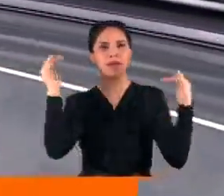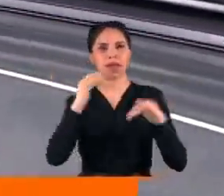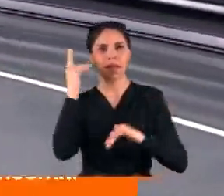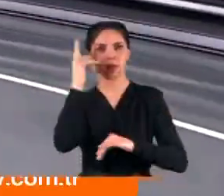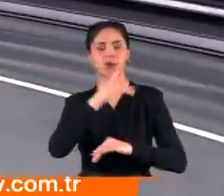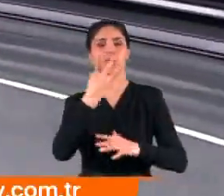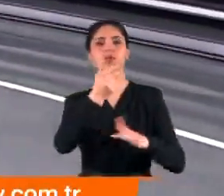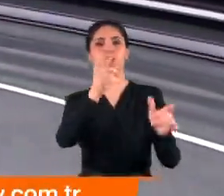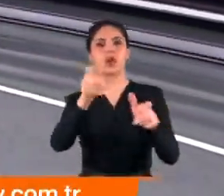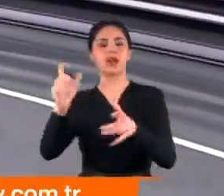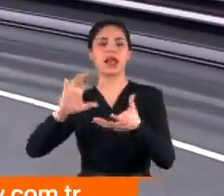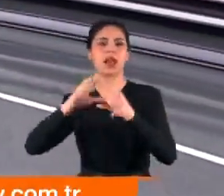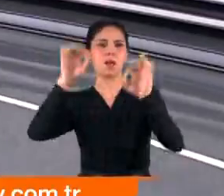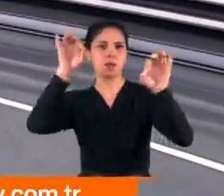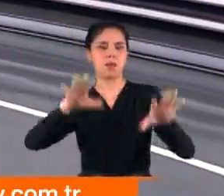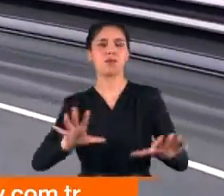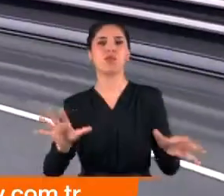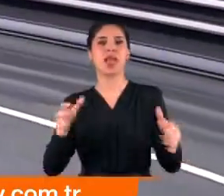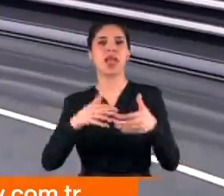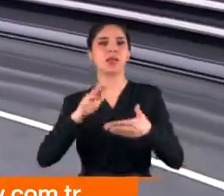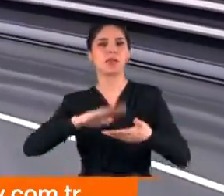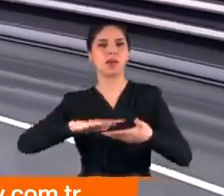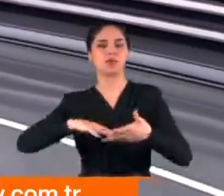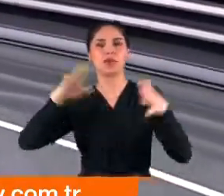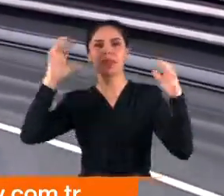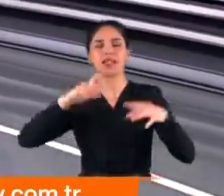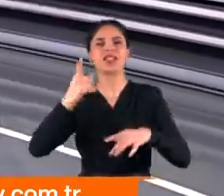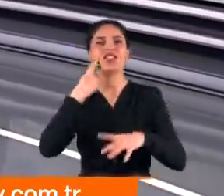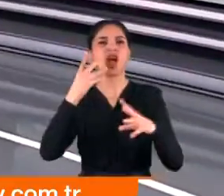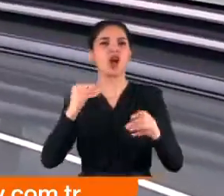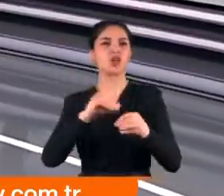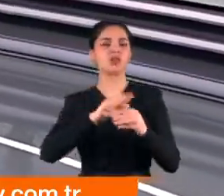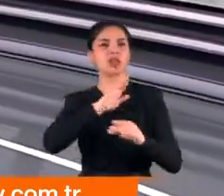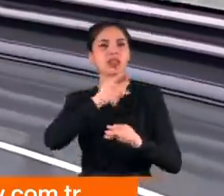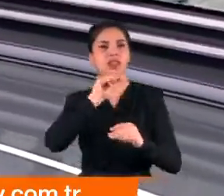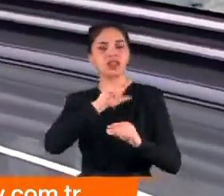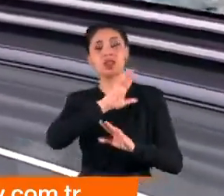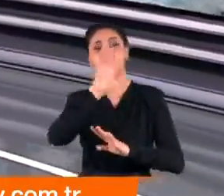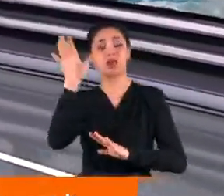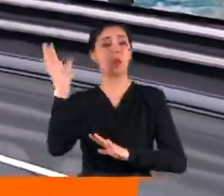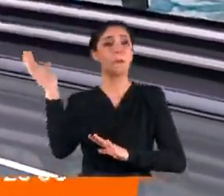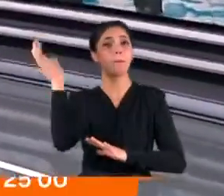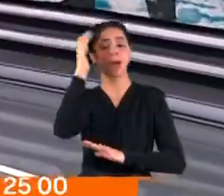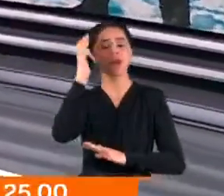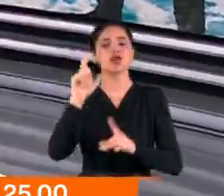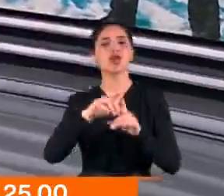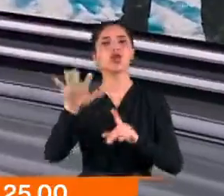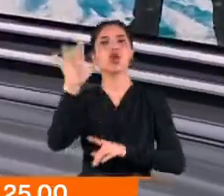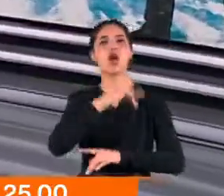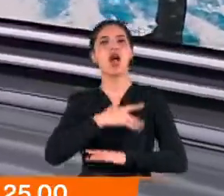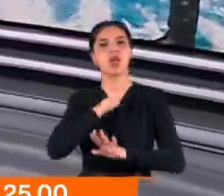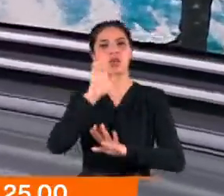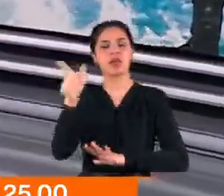yurtta birçok noktada kar başladı. Ekibimiz de yoğun yağışa tanıklık etmek için soluğu karın ana vatanı Doğu Anadolu'da aldı.